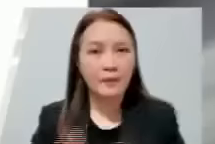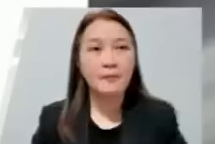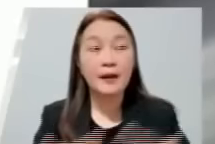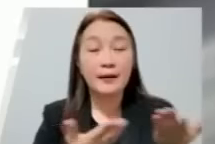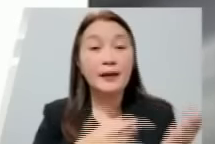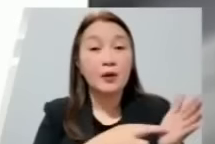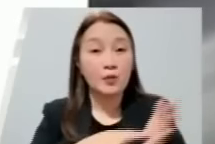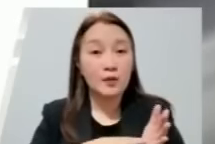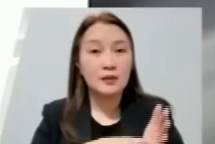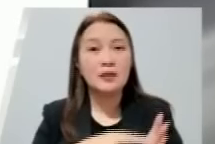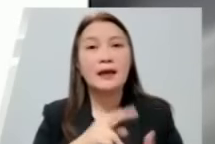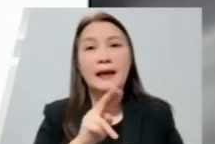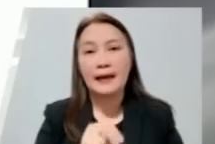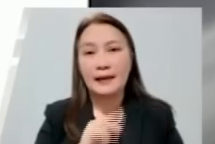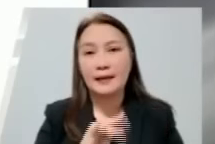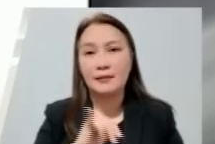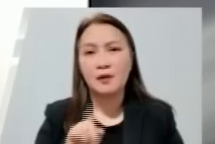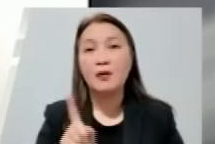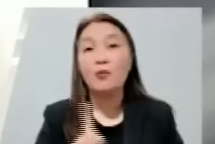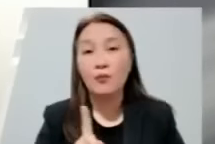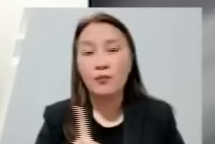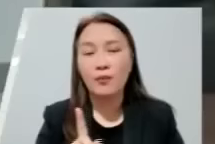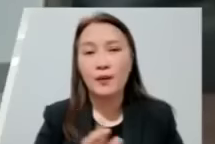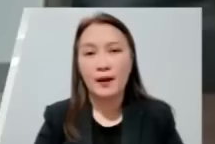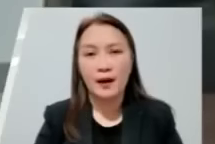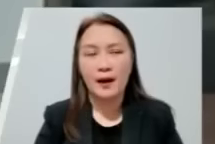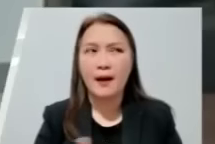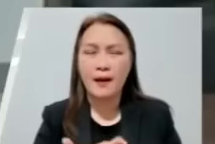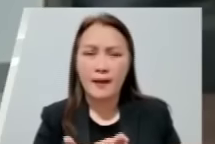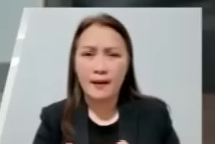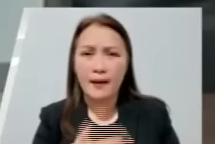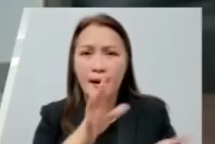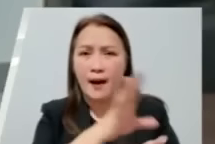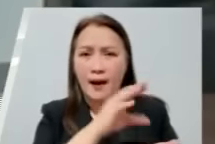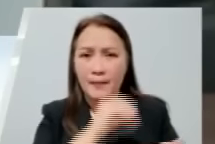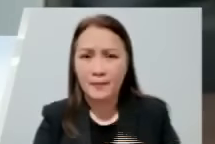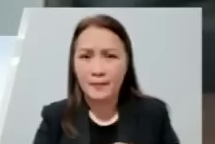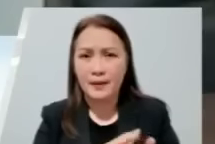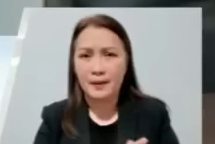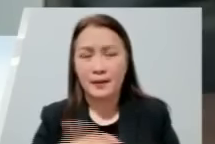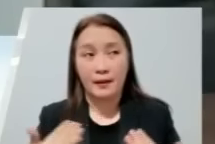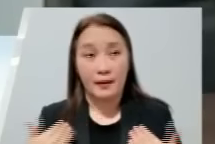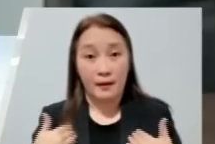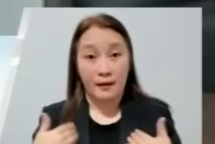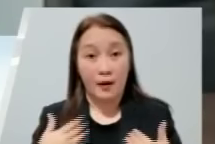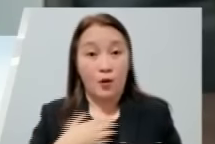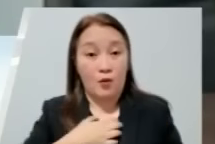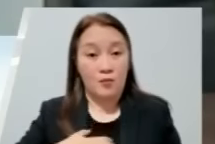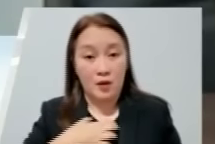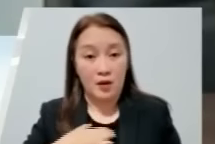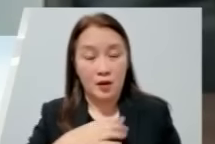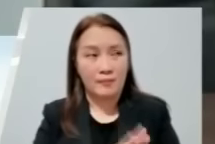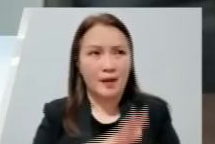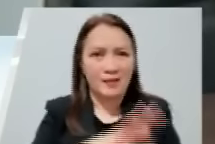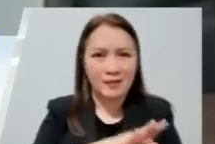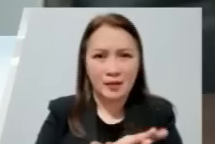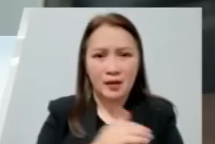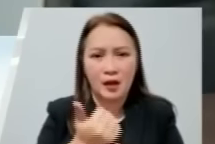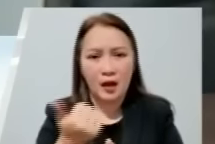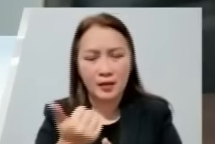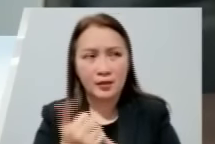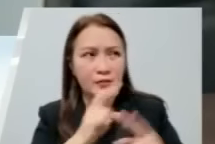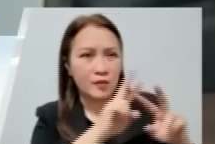siyang request, a clear copy of the complaint filed against her, the documents initiated sa investigation, at yung mga